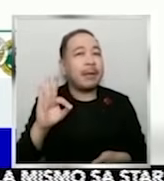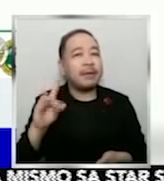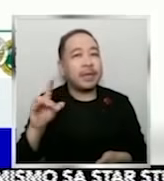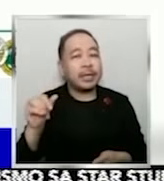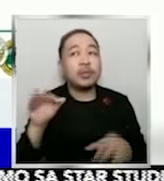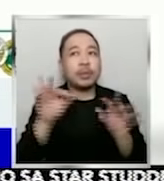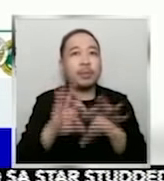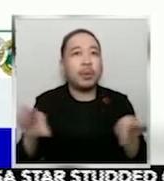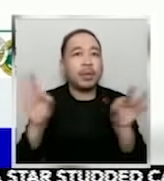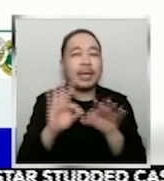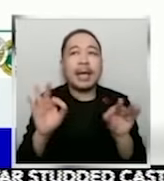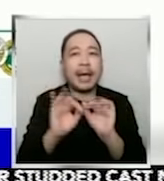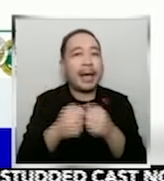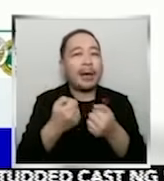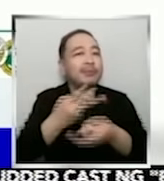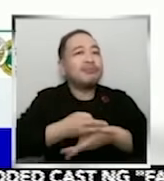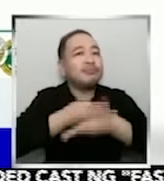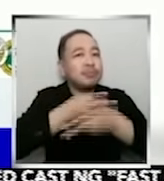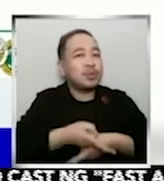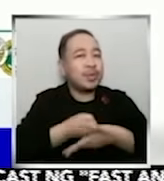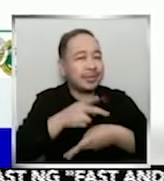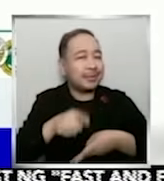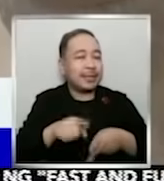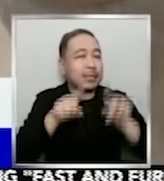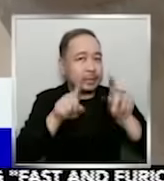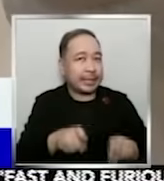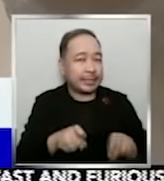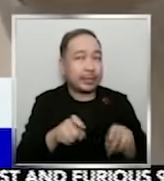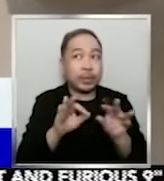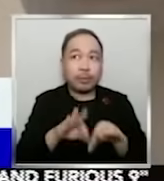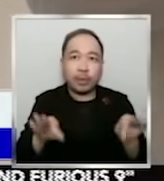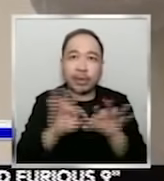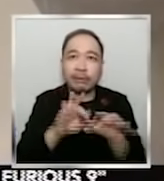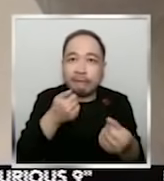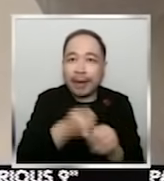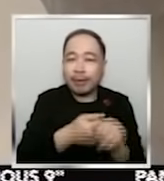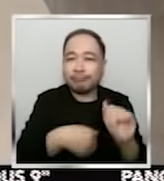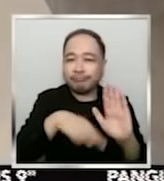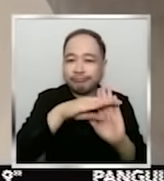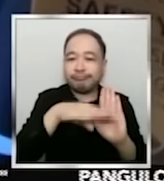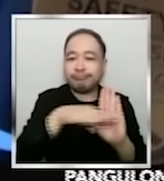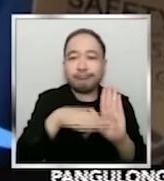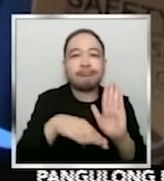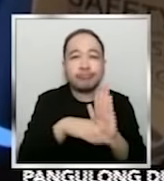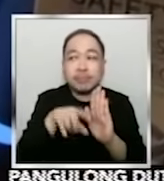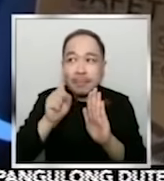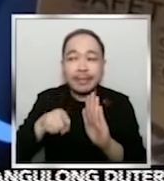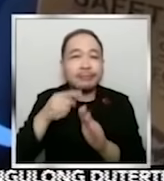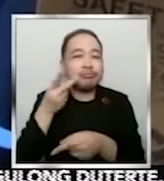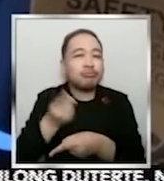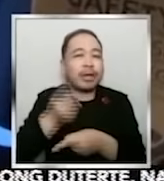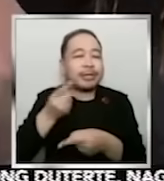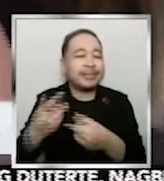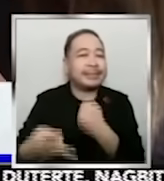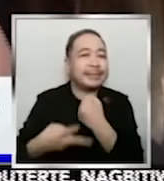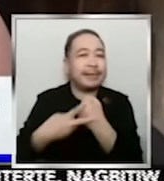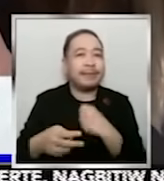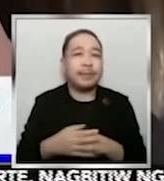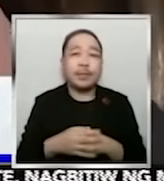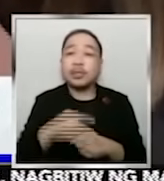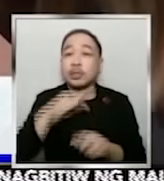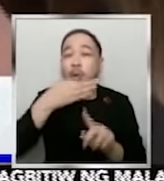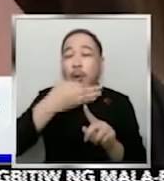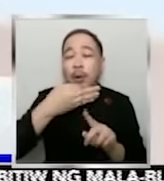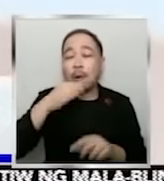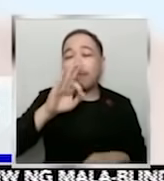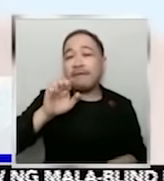po ma-observe po yung good storage. Iniulat din kagabi na sa February 4, sisimulan na ang pagbabakuna sa mga batang